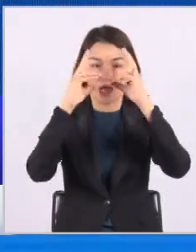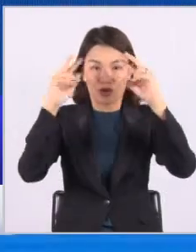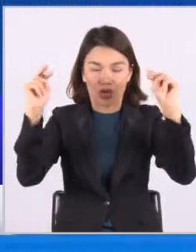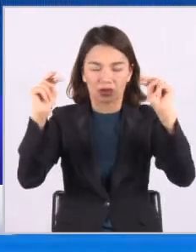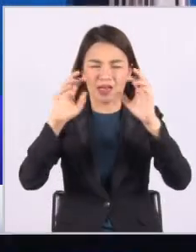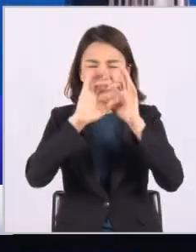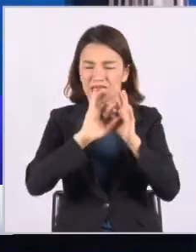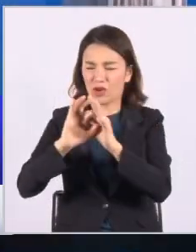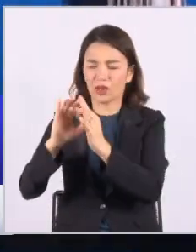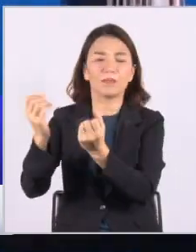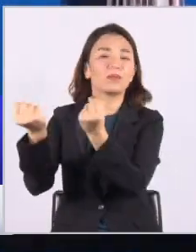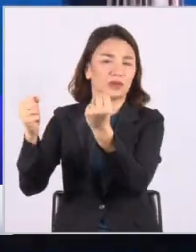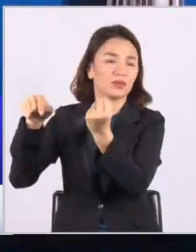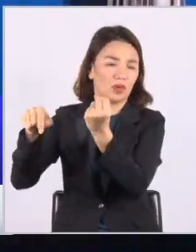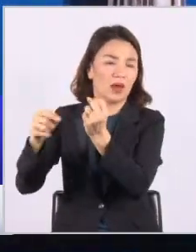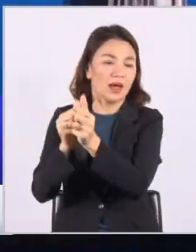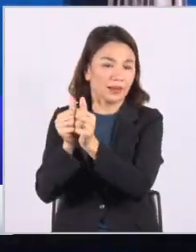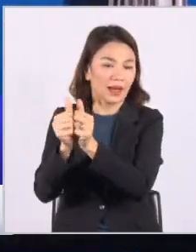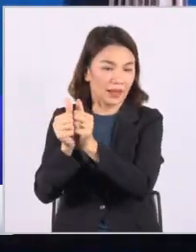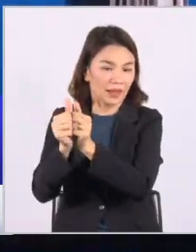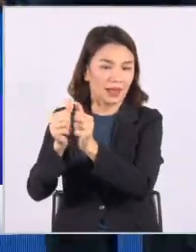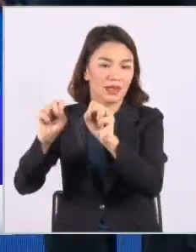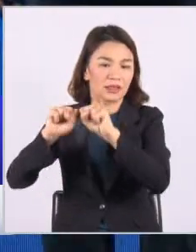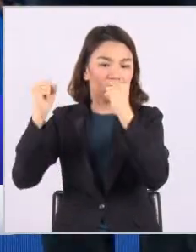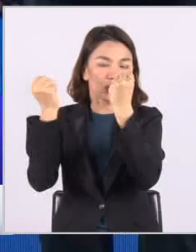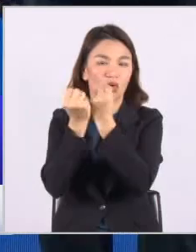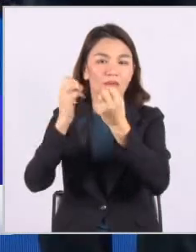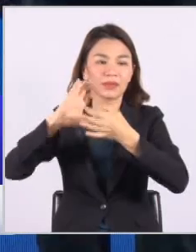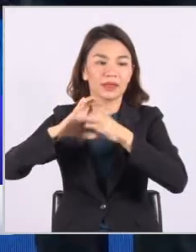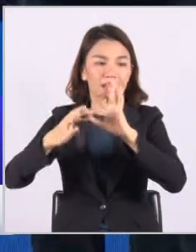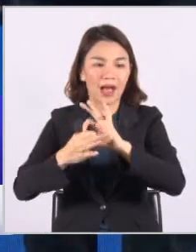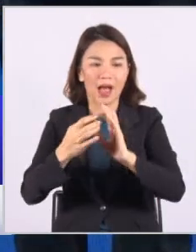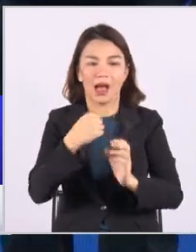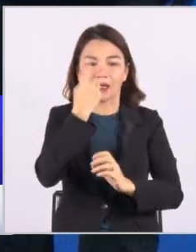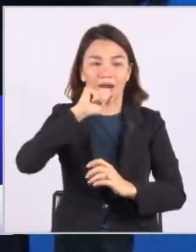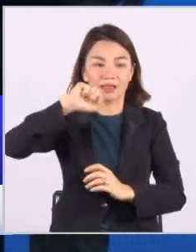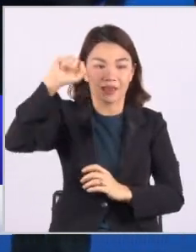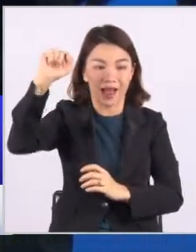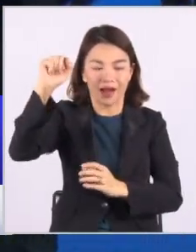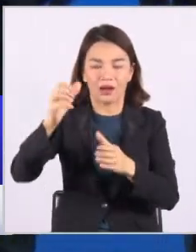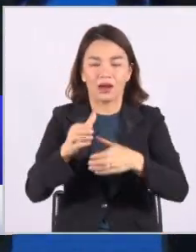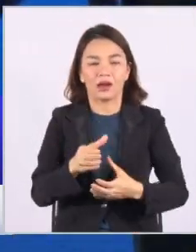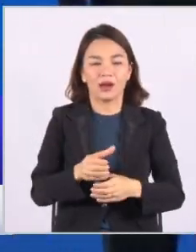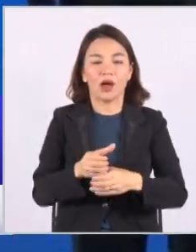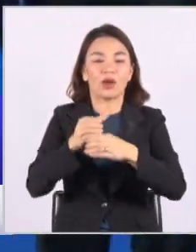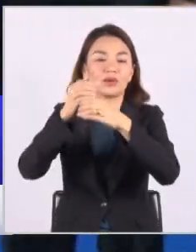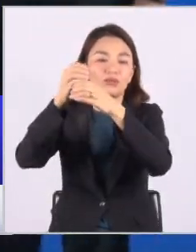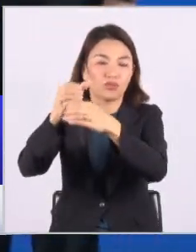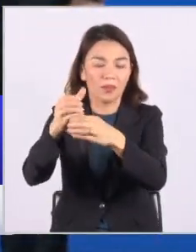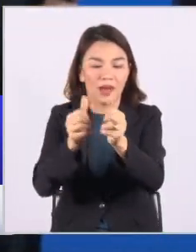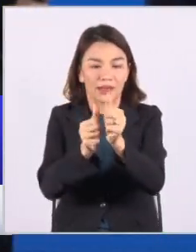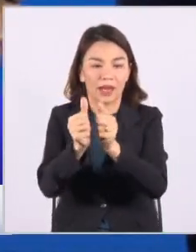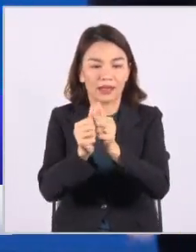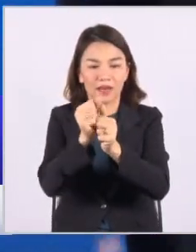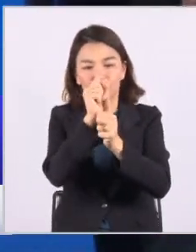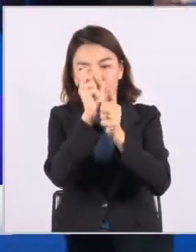พระบรมราชูปถัมภ์สมาคมกีฬาเป็นประธานในพิธีมอบรางวัลแชมป์ประจำปีนี้นะคะใน9รุ่นการแข่งขันแบ่งเป็